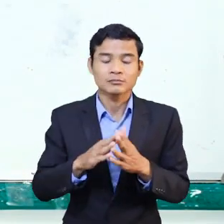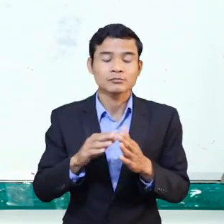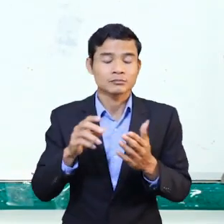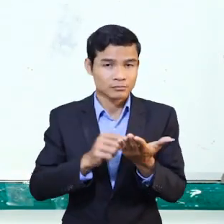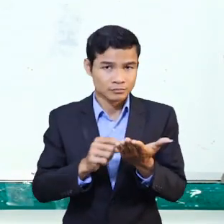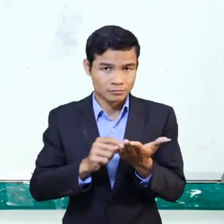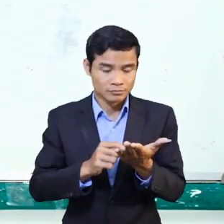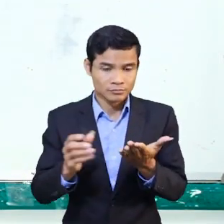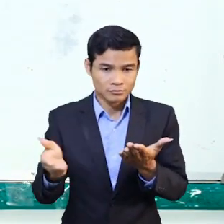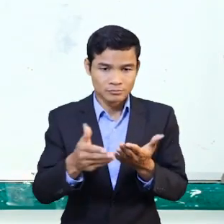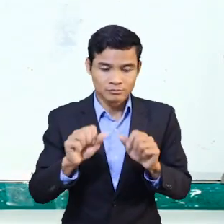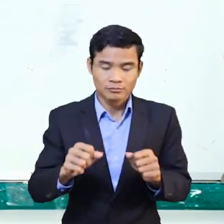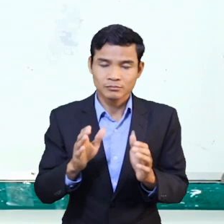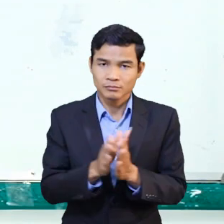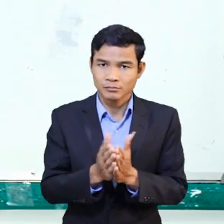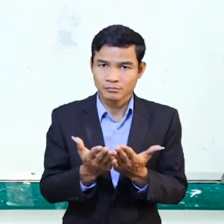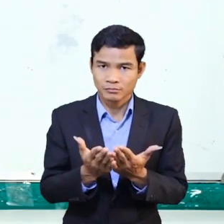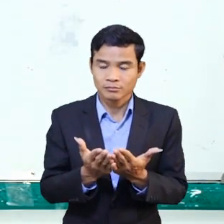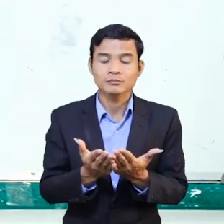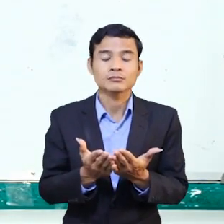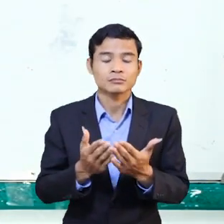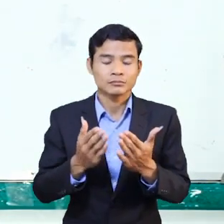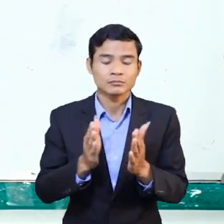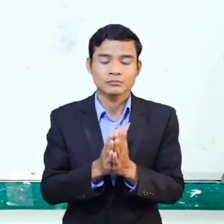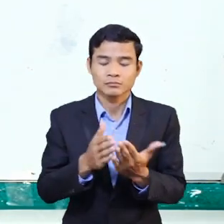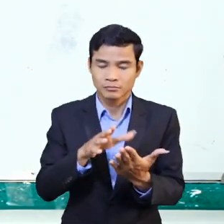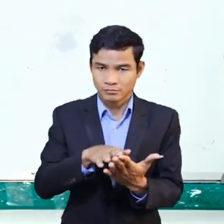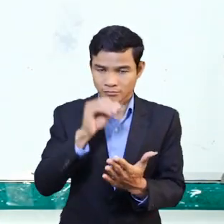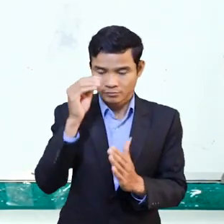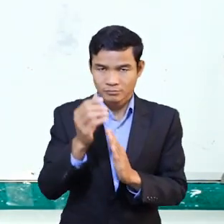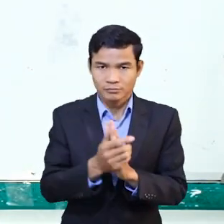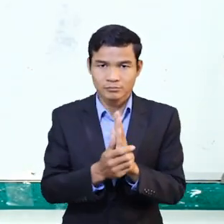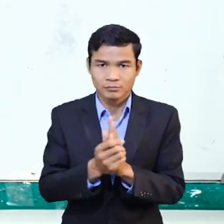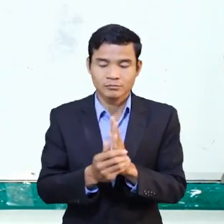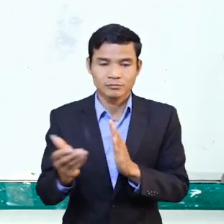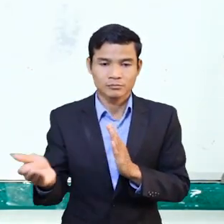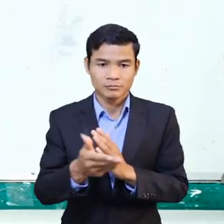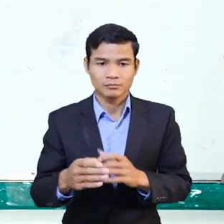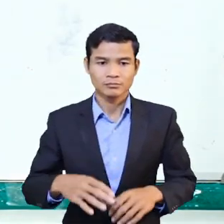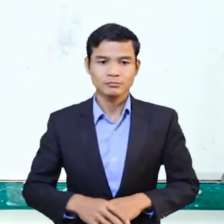lục, chà hai nâng xếp phơ, chà sắc xà cố, rộng bỏ dường, chà.